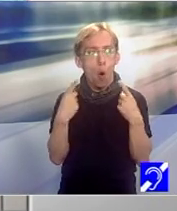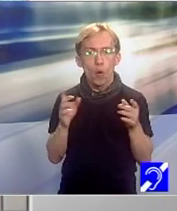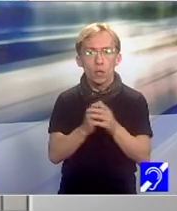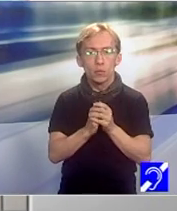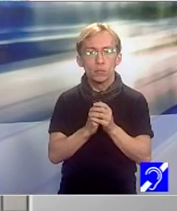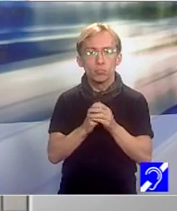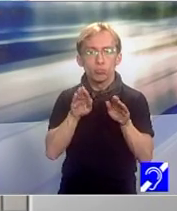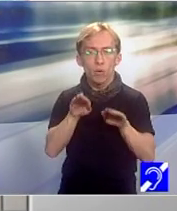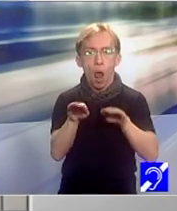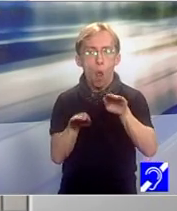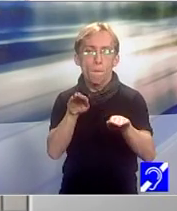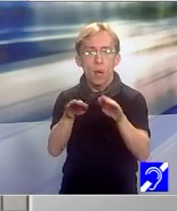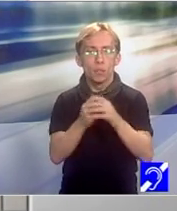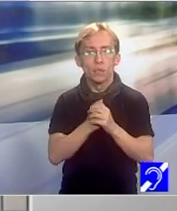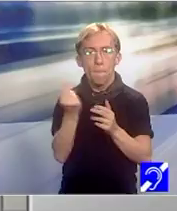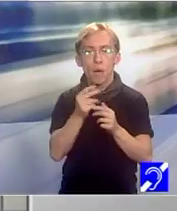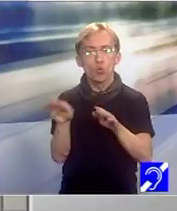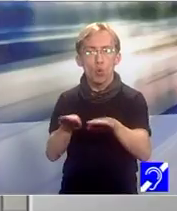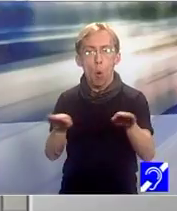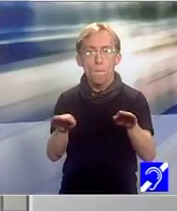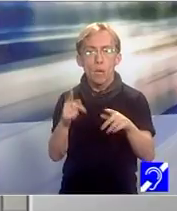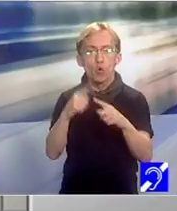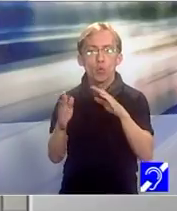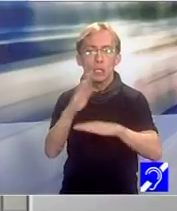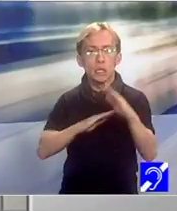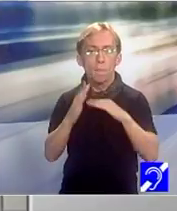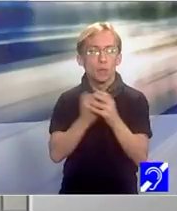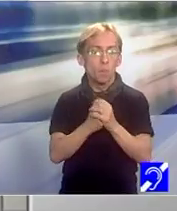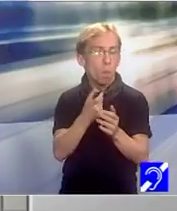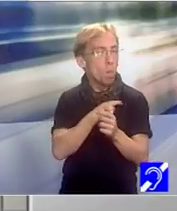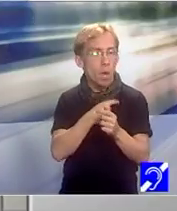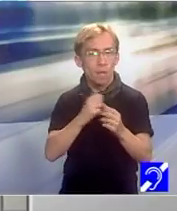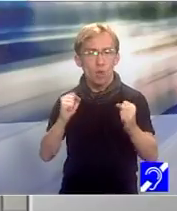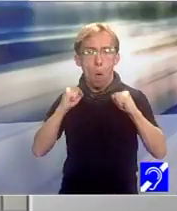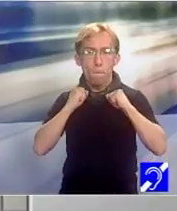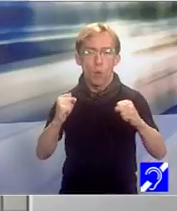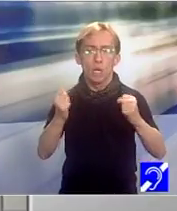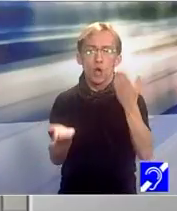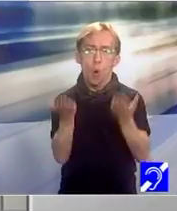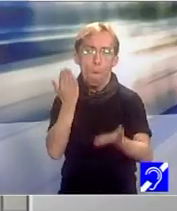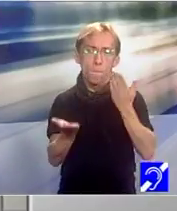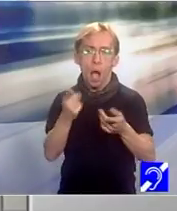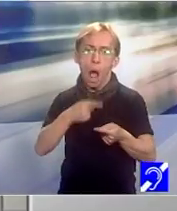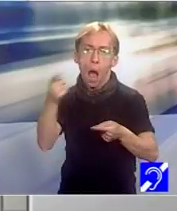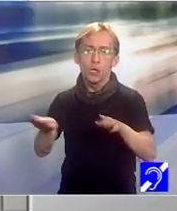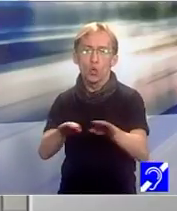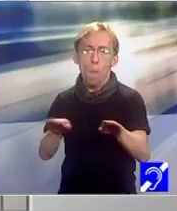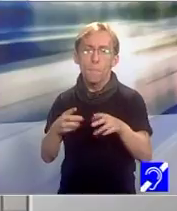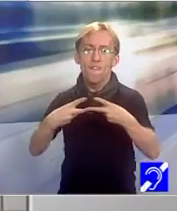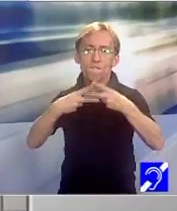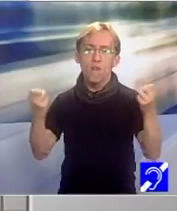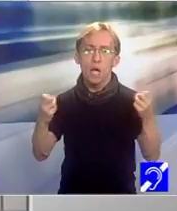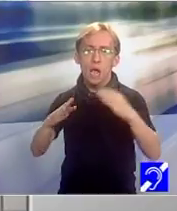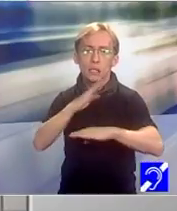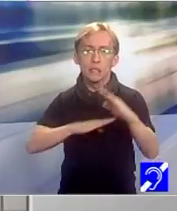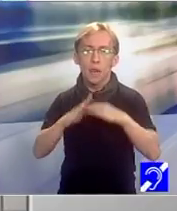galopează foarte mult și trag acest copil cu dizabilități pentru că în spate se află o puternică comparație cu alți copii fără dizabilități și atunci fac un